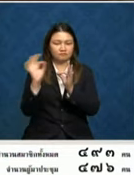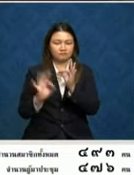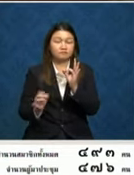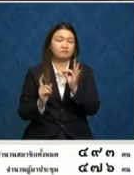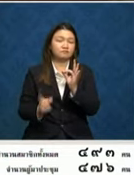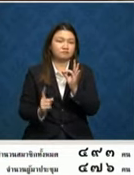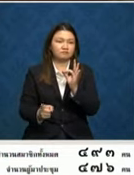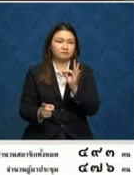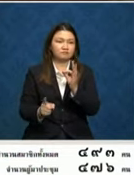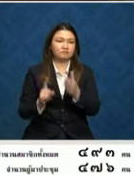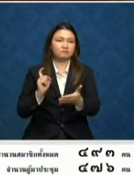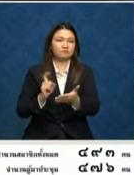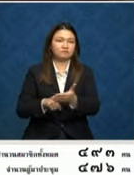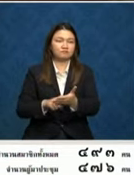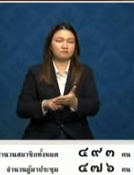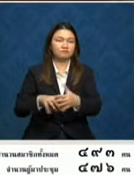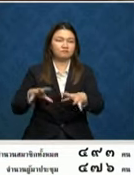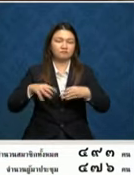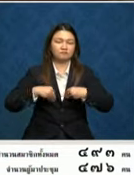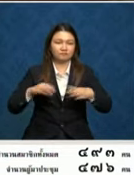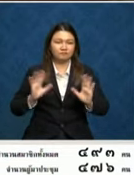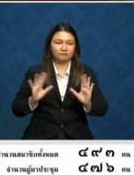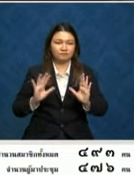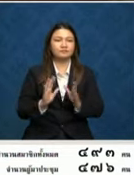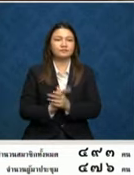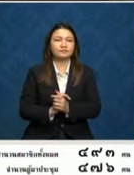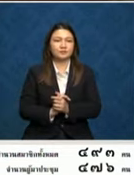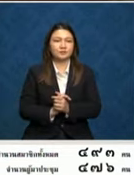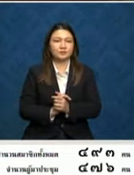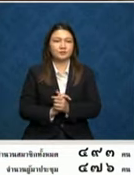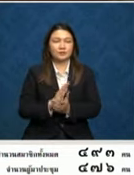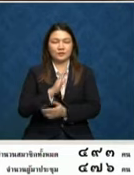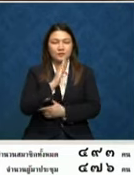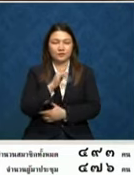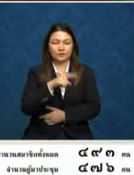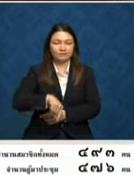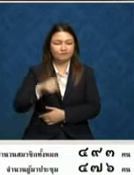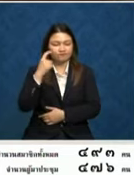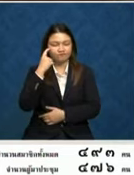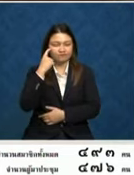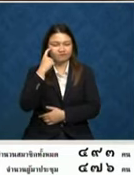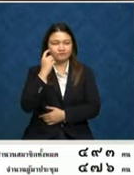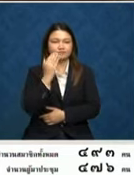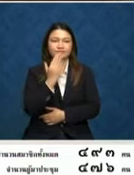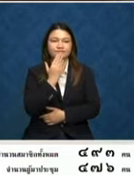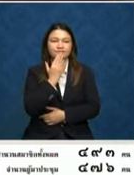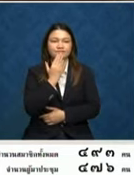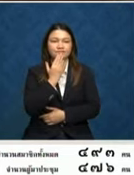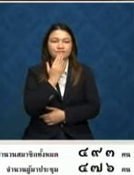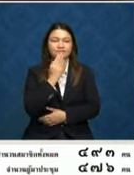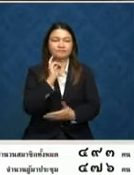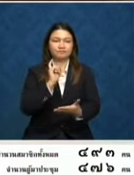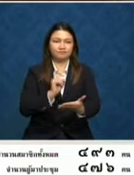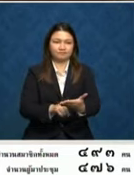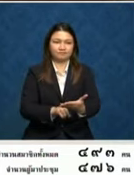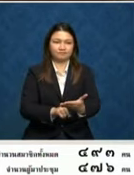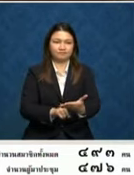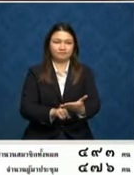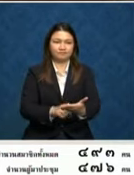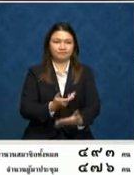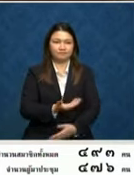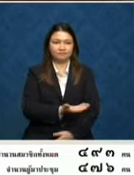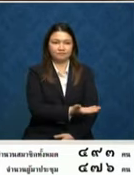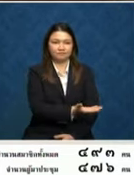ครับกดปุ่มไม่เห็นด้วยถ้าท่านผู้ใดเห็นว่าควรงดออกเสียงกรุณากดปุ่มงดออกเสียง